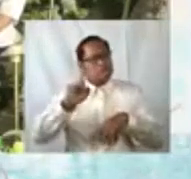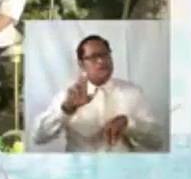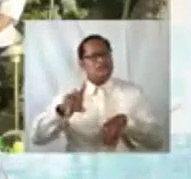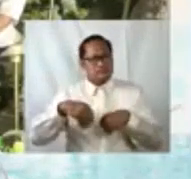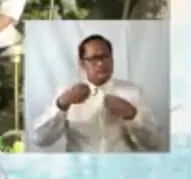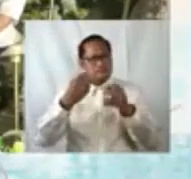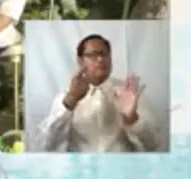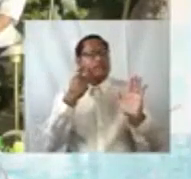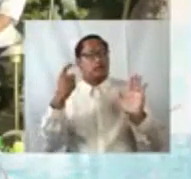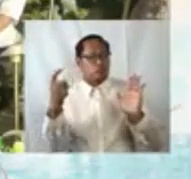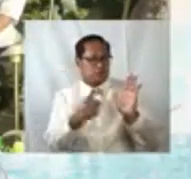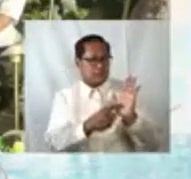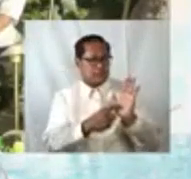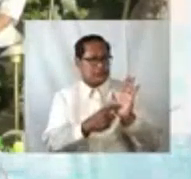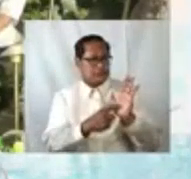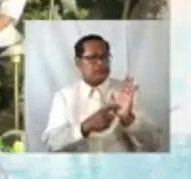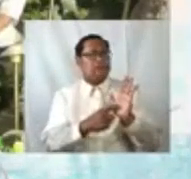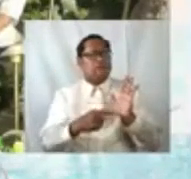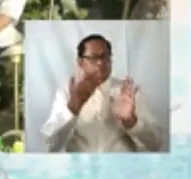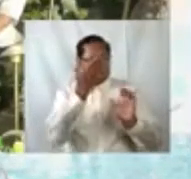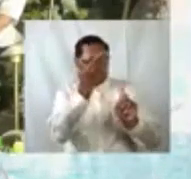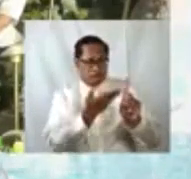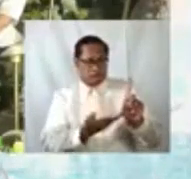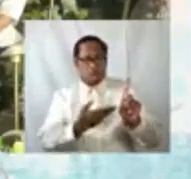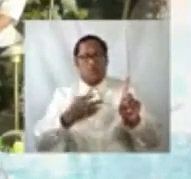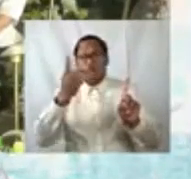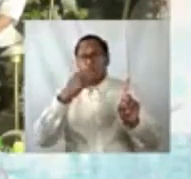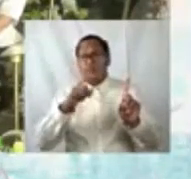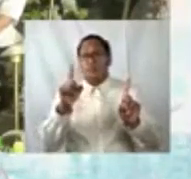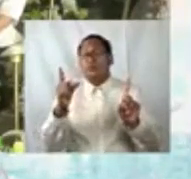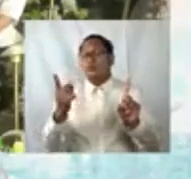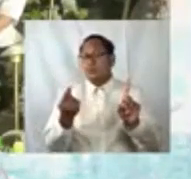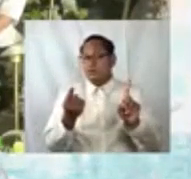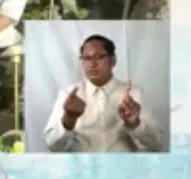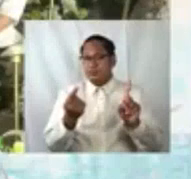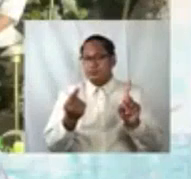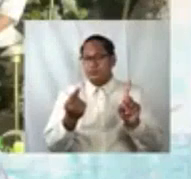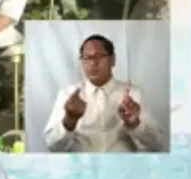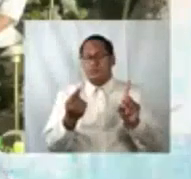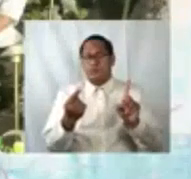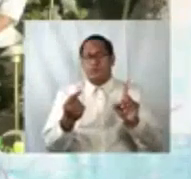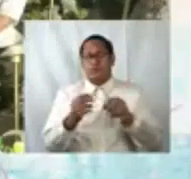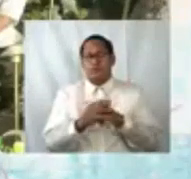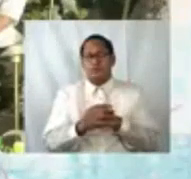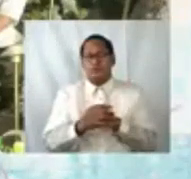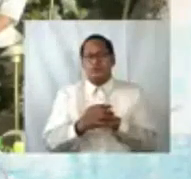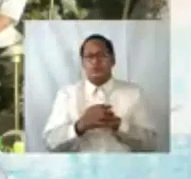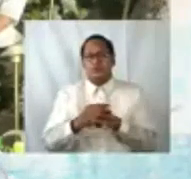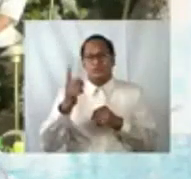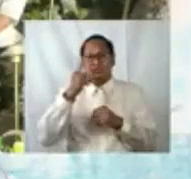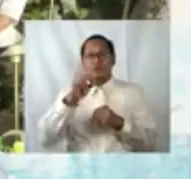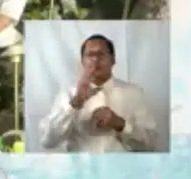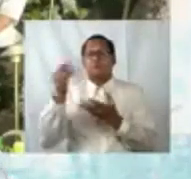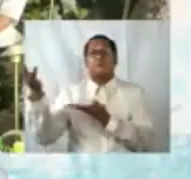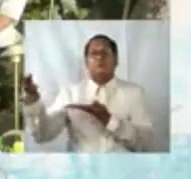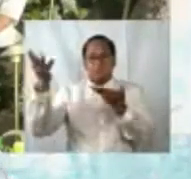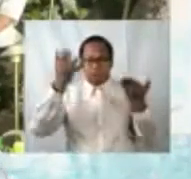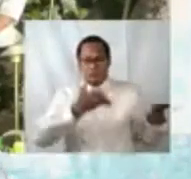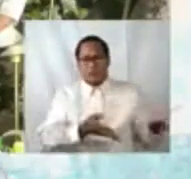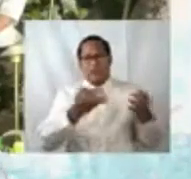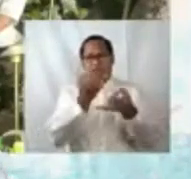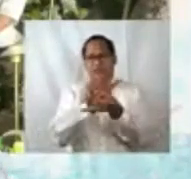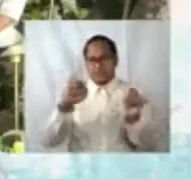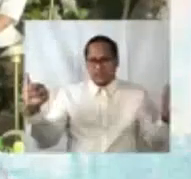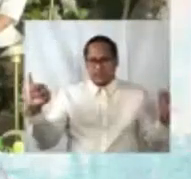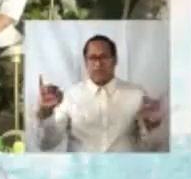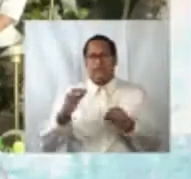pagkilala ang kanyang papel bilang nagdala sa atin sa independensya